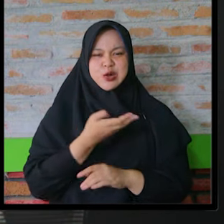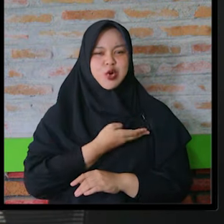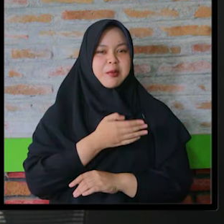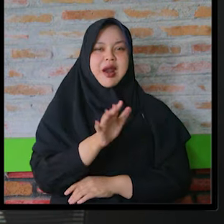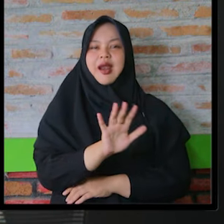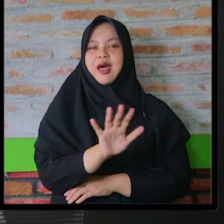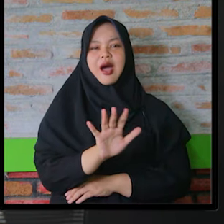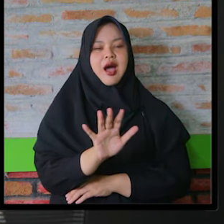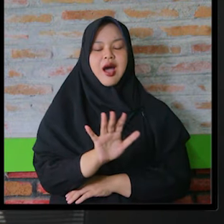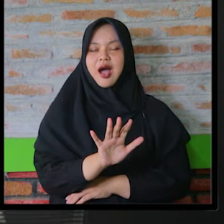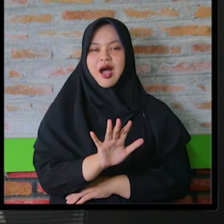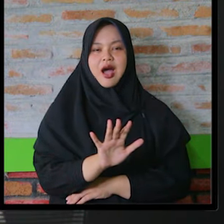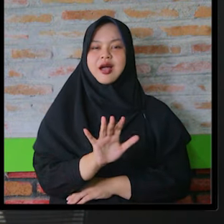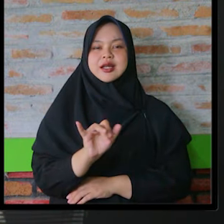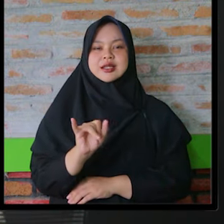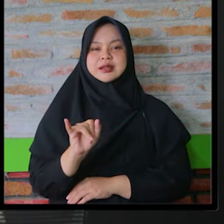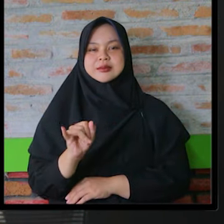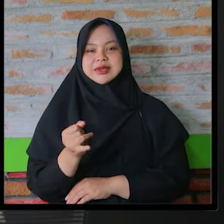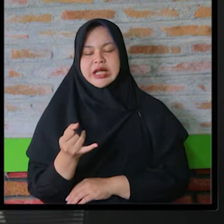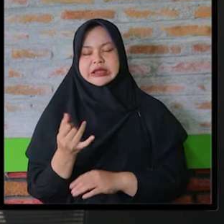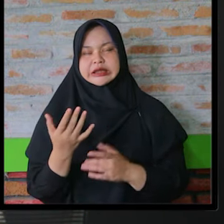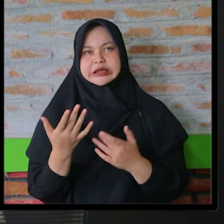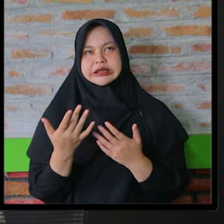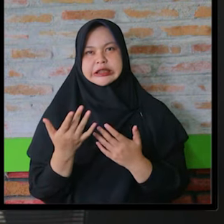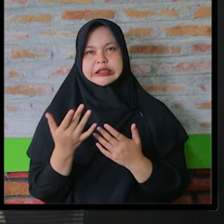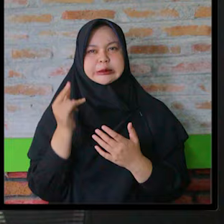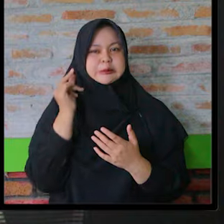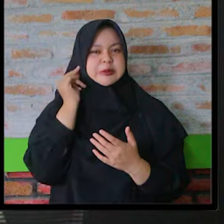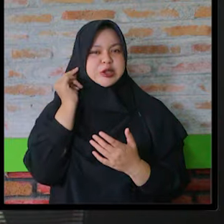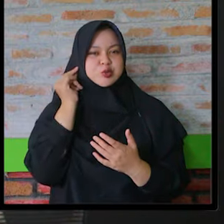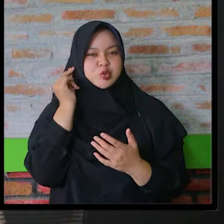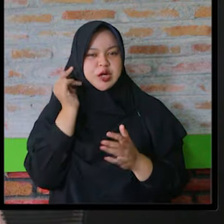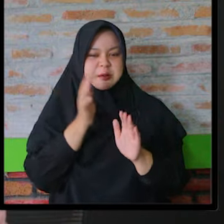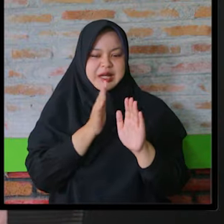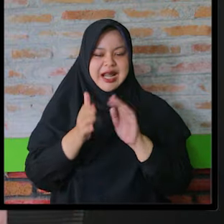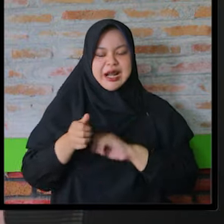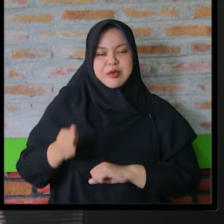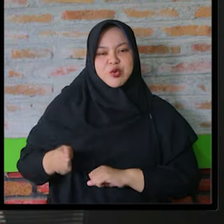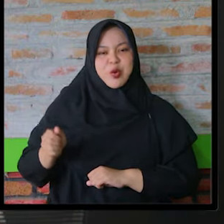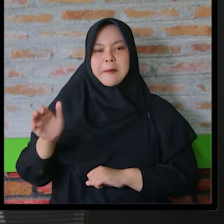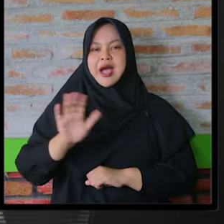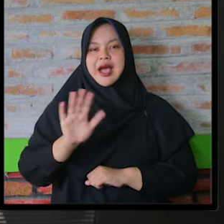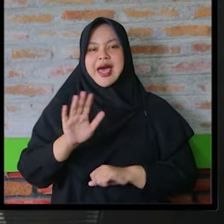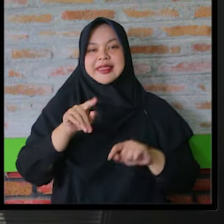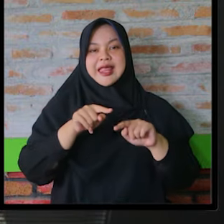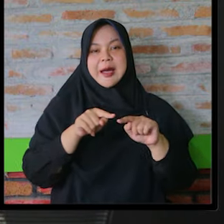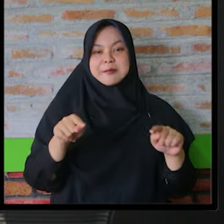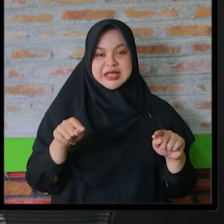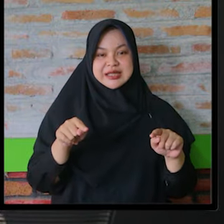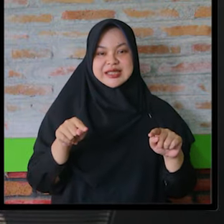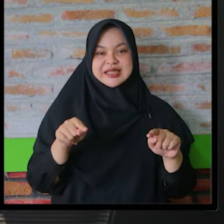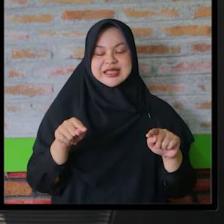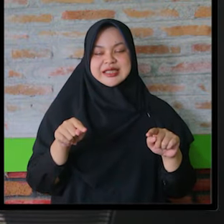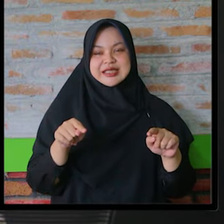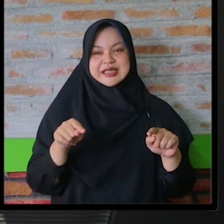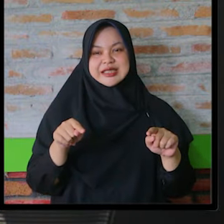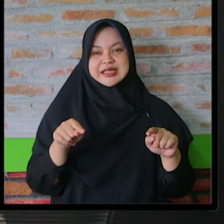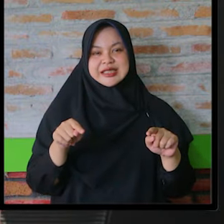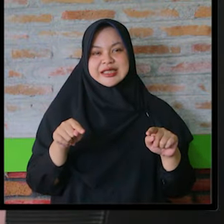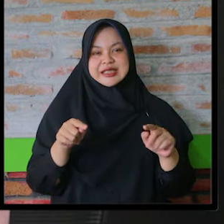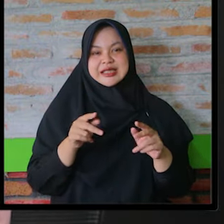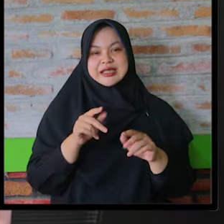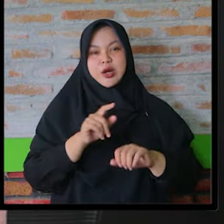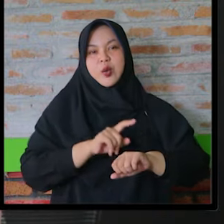tidak kemudian Tidak harus menjadi ee perempuan yang berhadapan dengan hukum tetapi juga ee